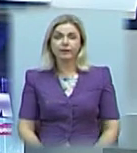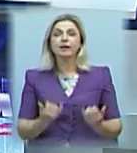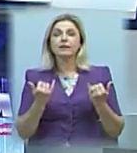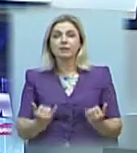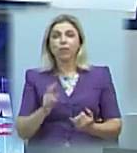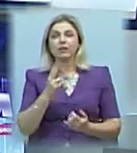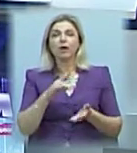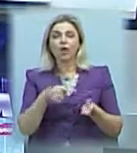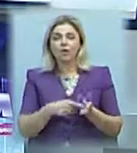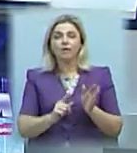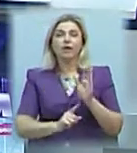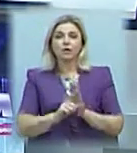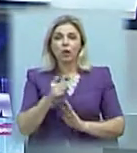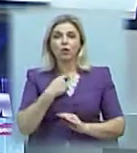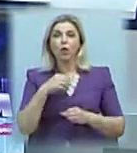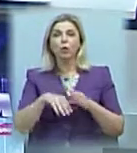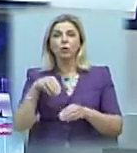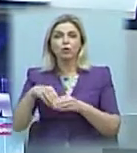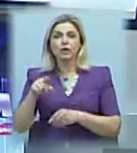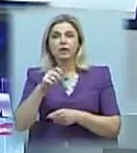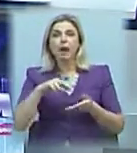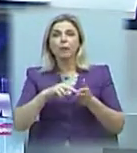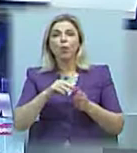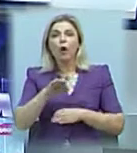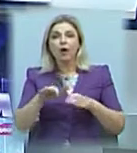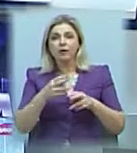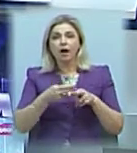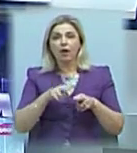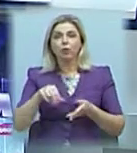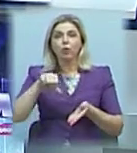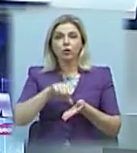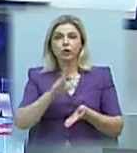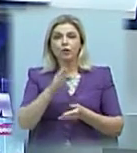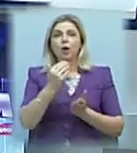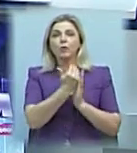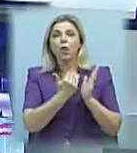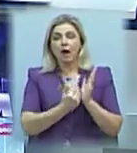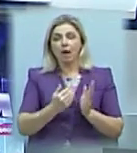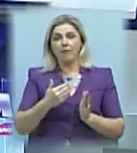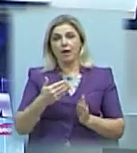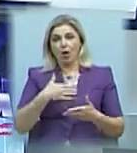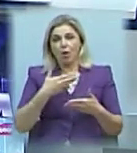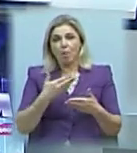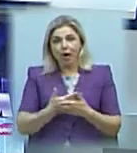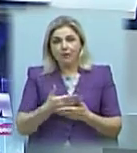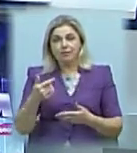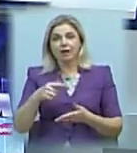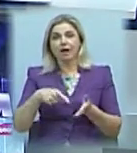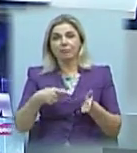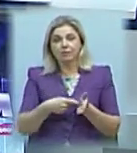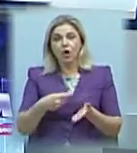Сьогодні в Миколаєві розпочалось голосування за проекти, які беруть участь у програмі громадського бюджету на 2019